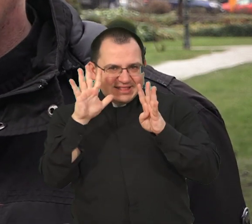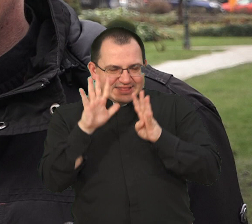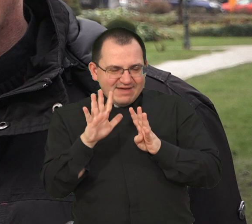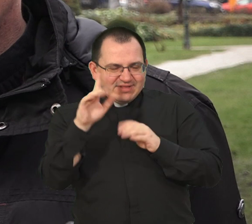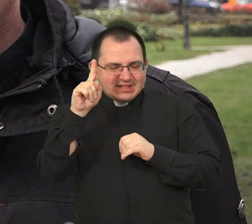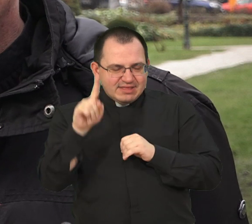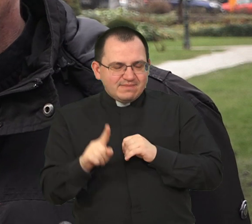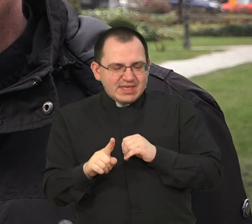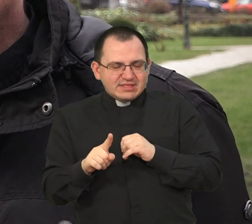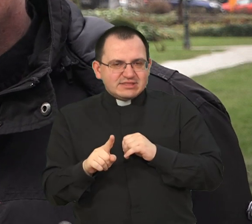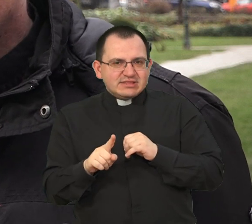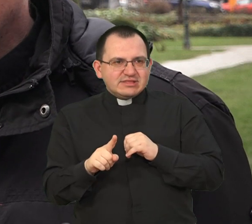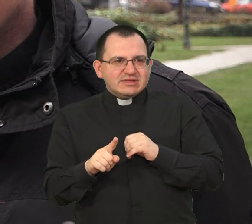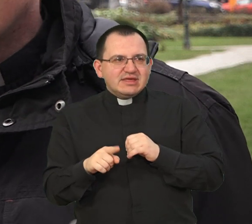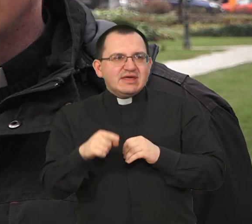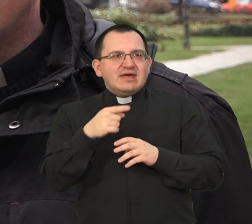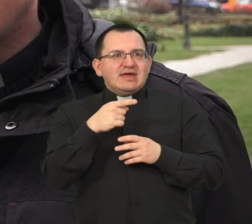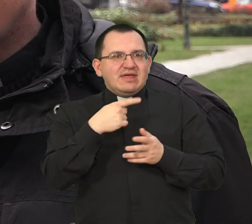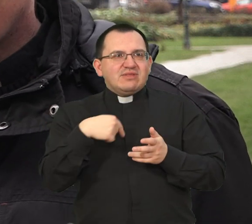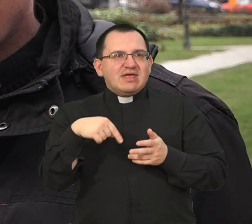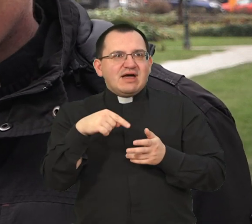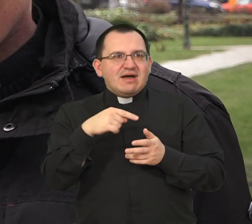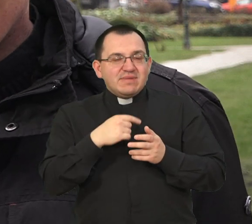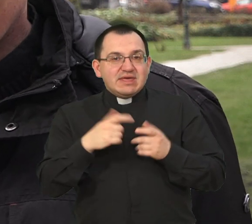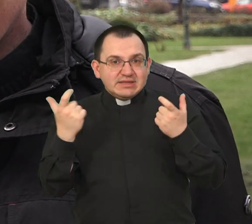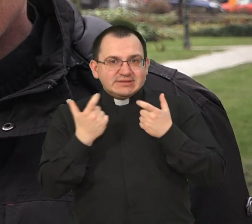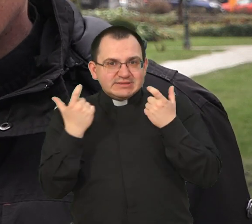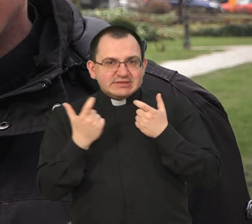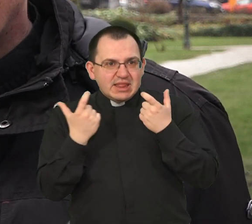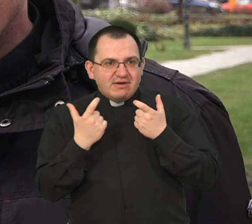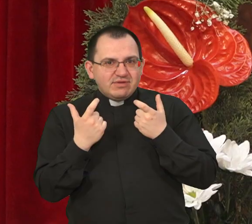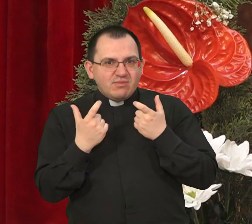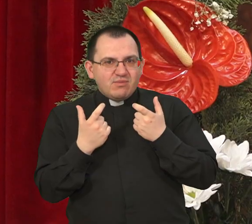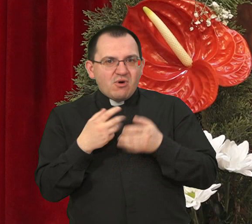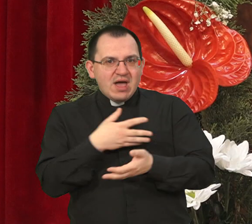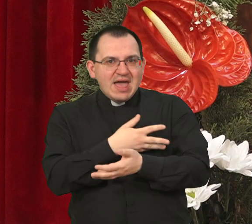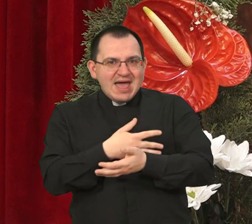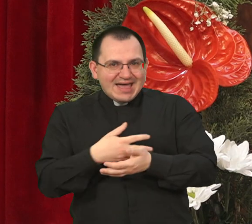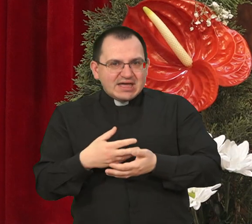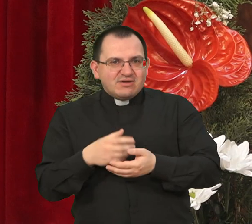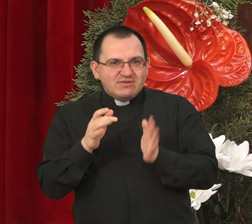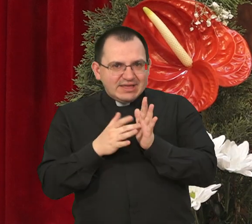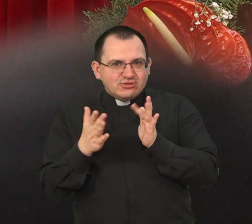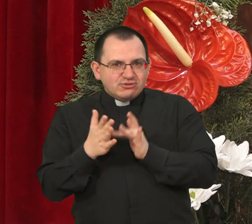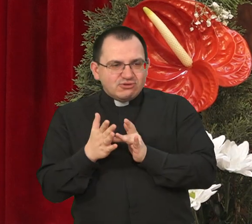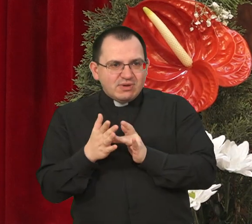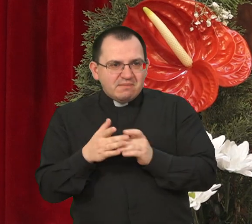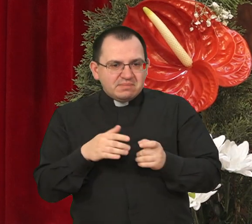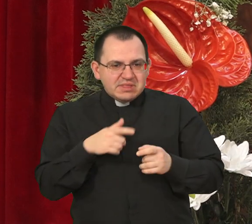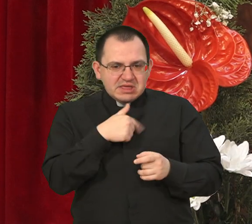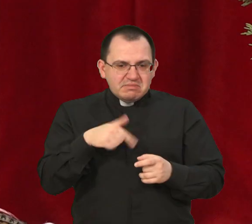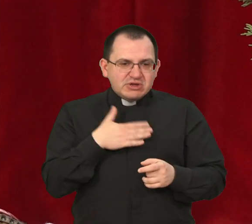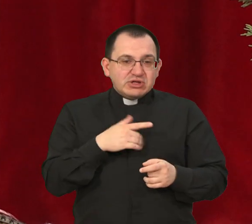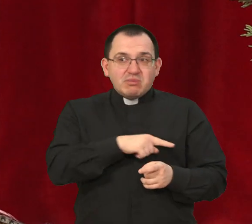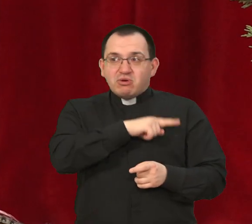godišnjoj razini slavimo najsvećanije predragocjenu krv Kristovu. Pa evo, da bismo se i kroz godinu, evo jednom